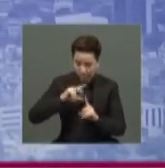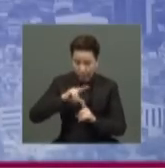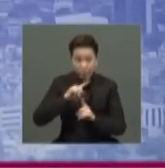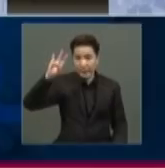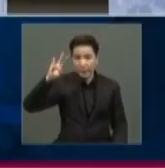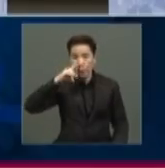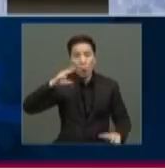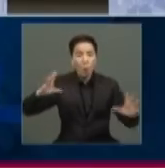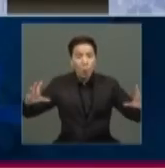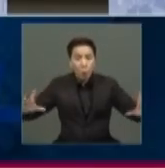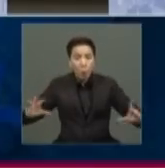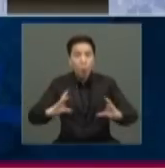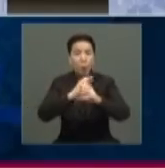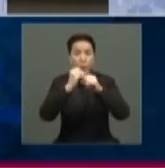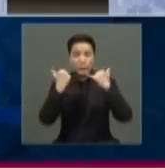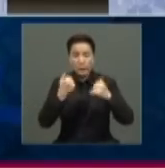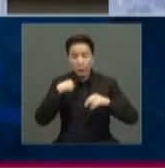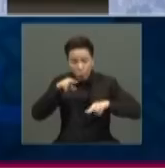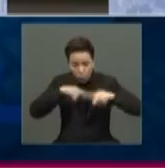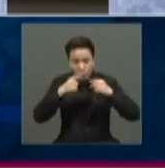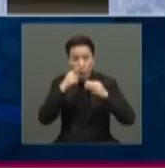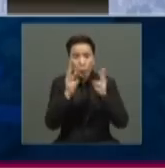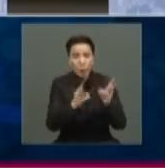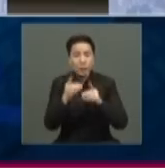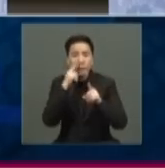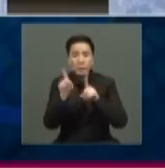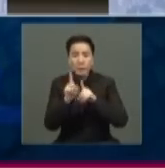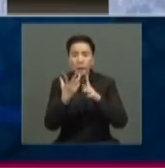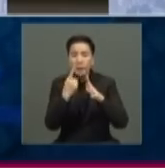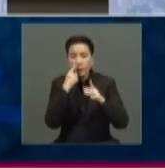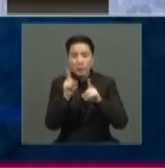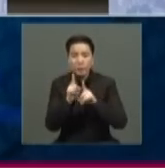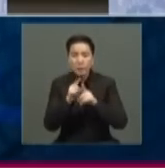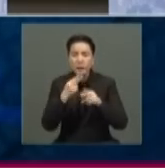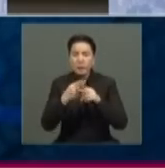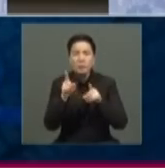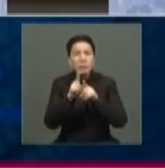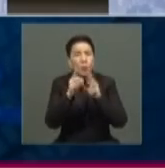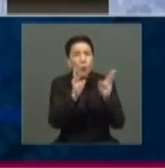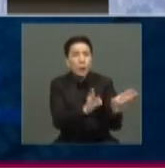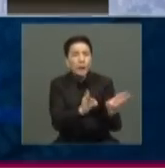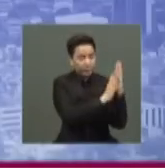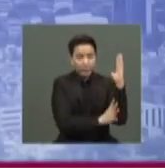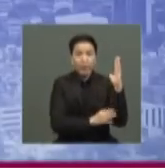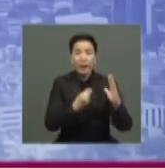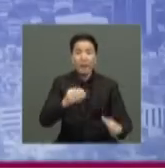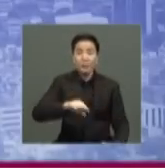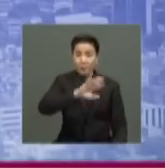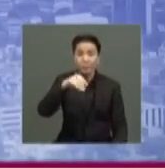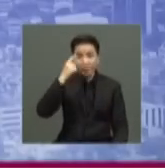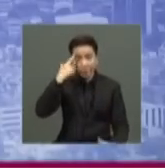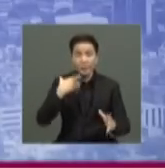เพิ่มขึ้นมาอีก78คนนะครับส่วนผู้เสียชีวิตวันนี้มีการรายงานนะครับเพิ่มขึ้นมาอีก1คนเป็นรายที่87แต่ว่าต